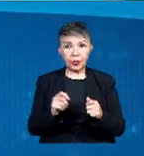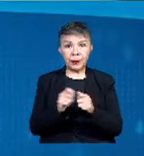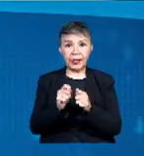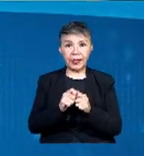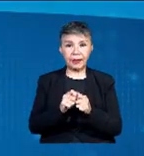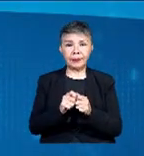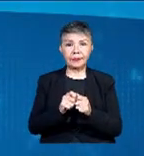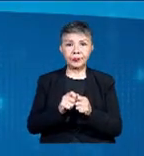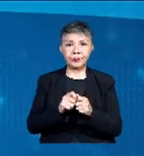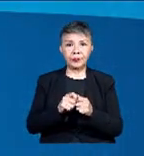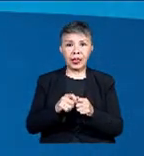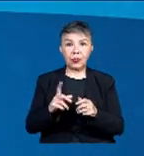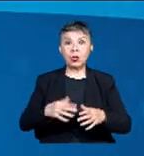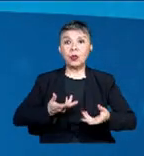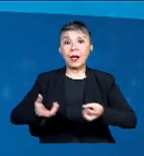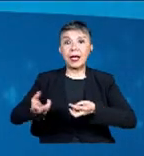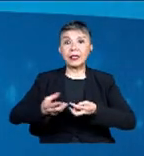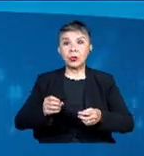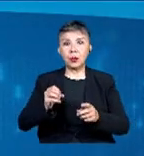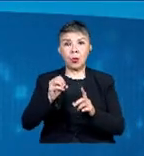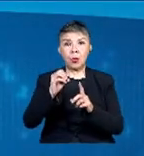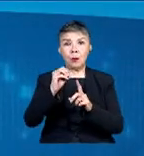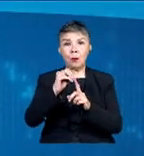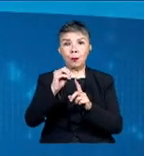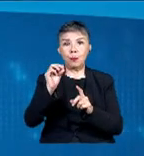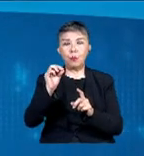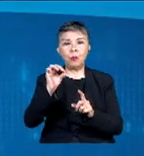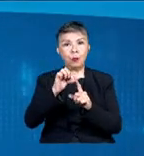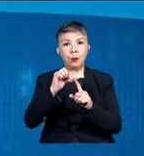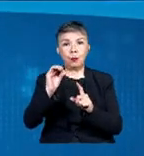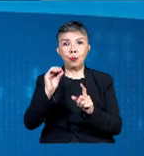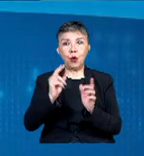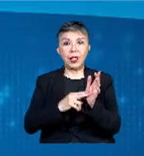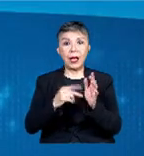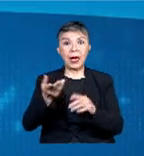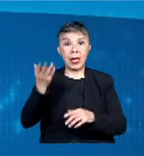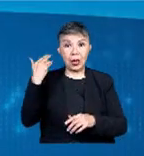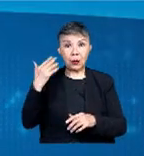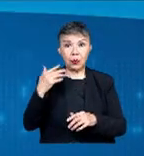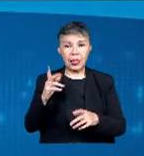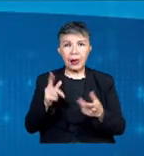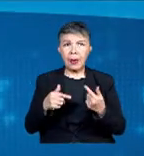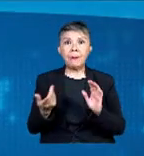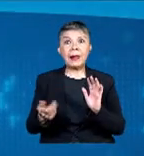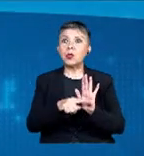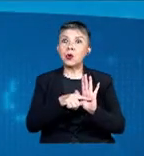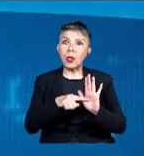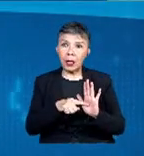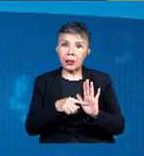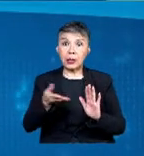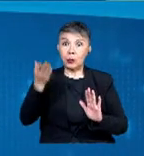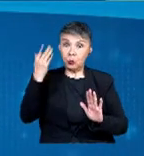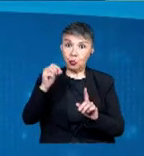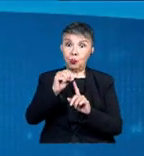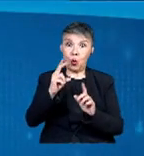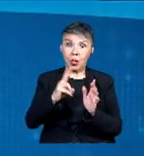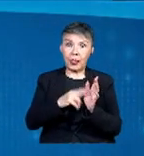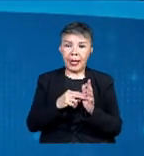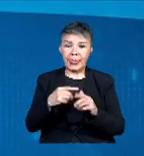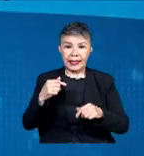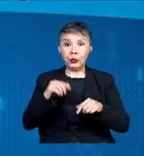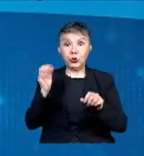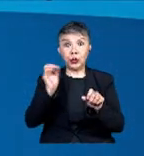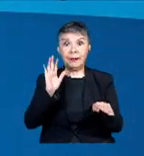membuat catatan pada saat pelaksanaan PON yang lalu. Jadi apa yang masih menjadi kekurangannya, nah itu yang harus